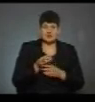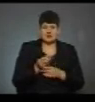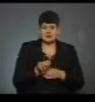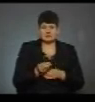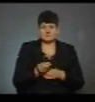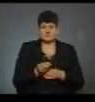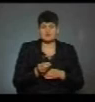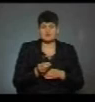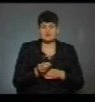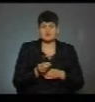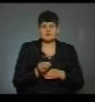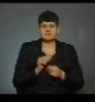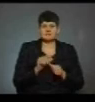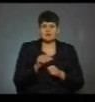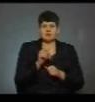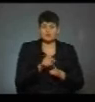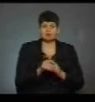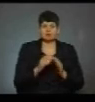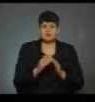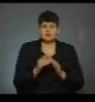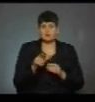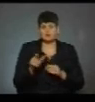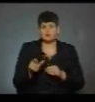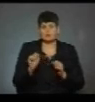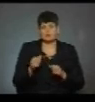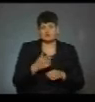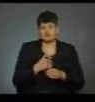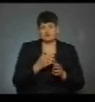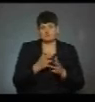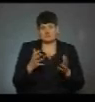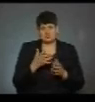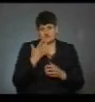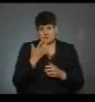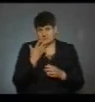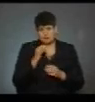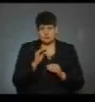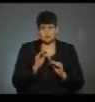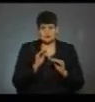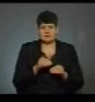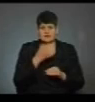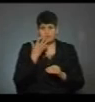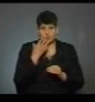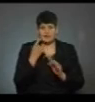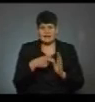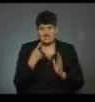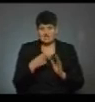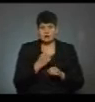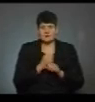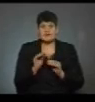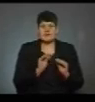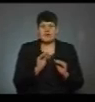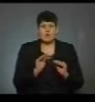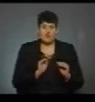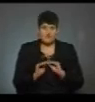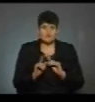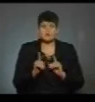виключенням того будинку, де люди хочуть може мати більше тепла і можуть встановити тепловий лічильник і проводити регулювання. Що